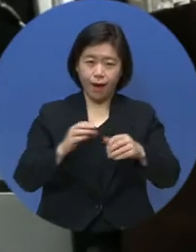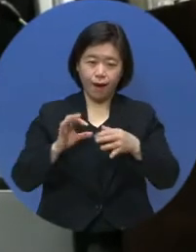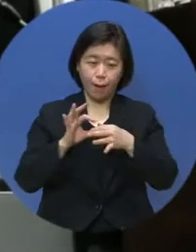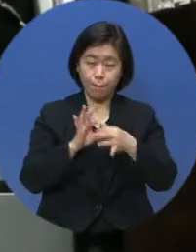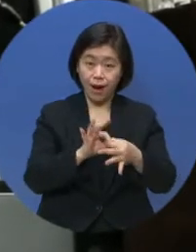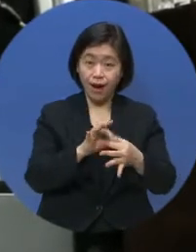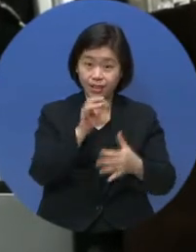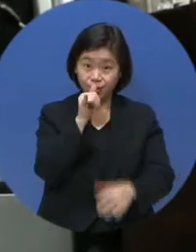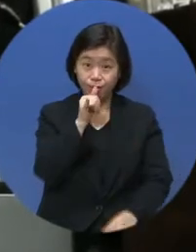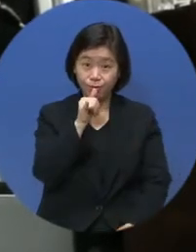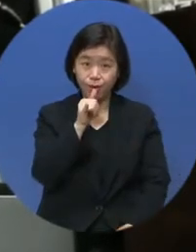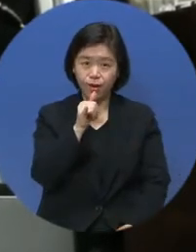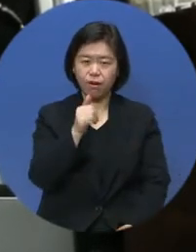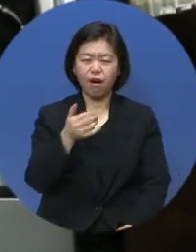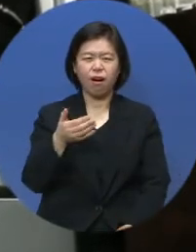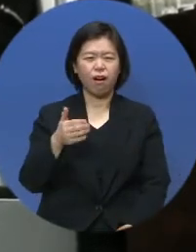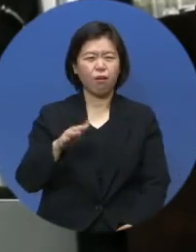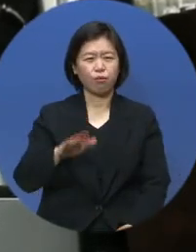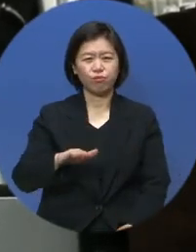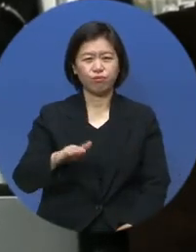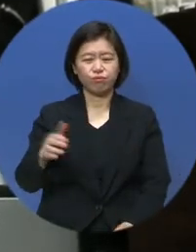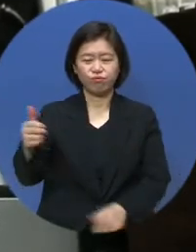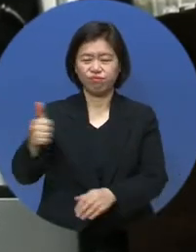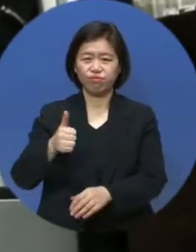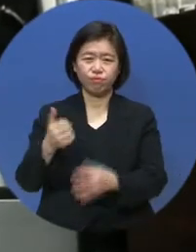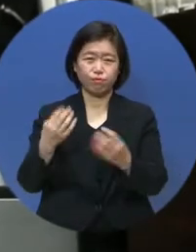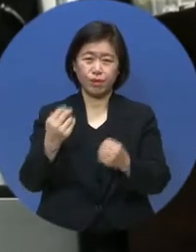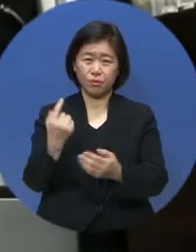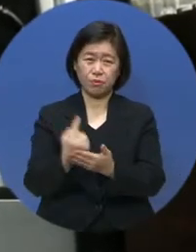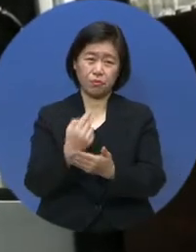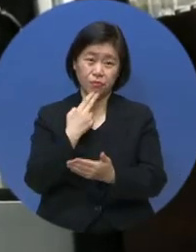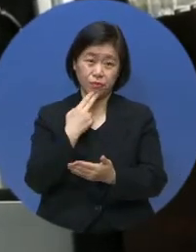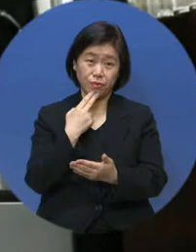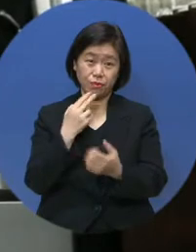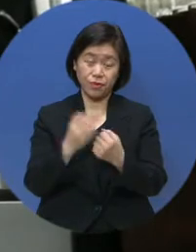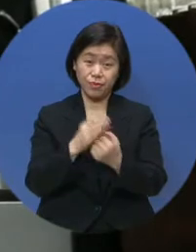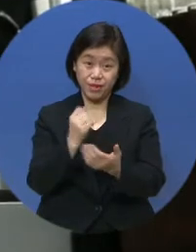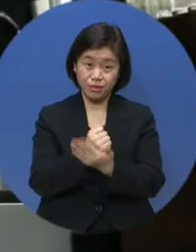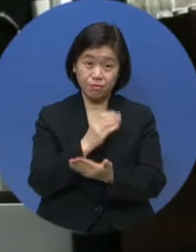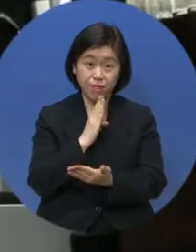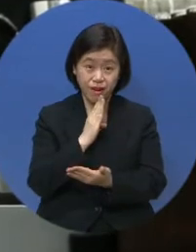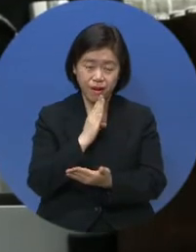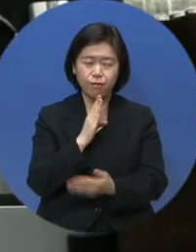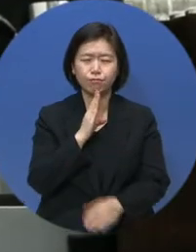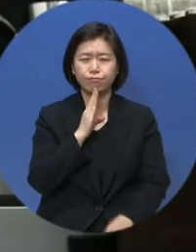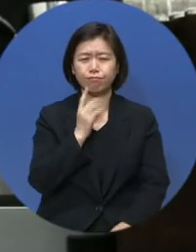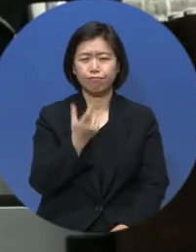그러는데. 네. 오늘따라 좀 손님이 많이 없어서 좀 그게 좀 아쉬운가 봐요. 예, 많이 아쉽죠.